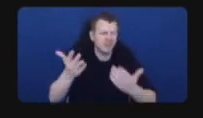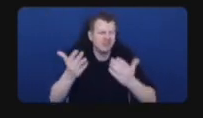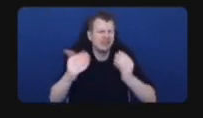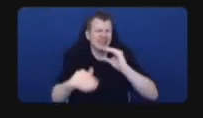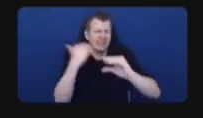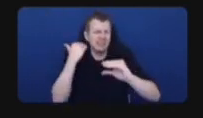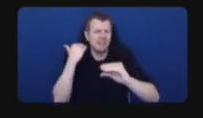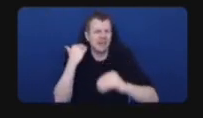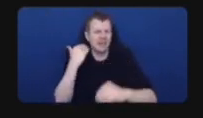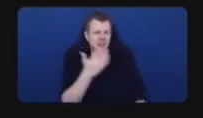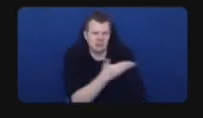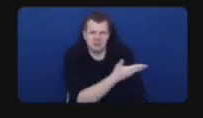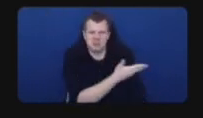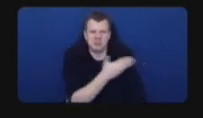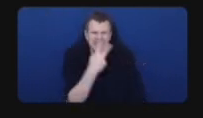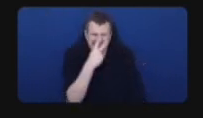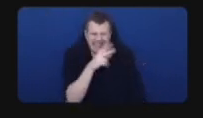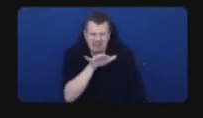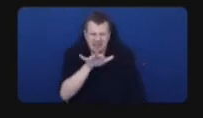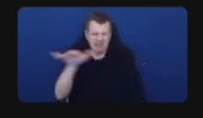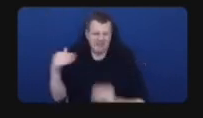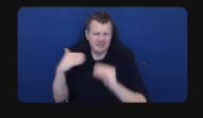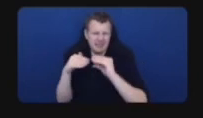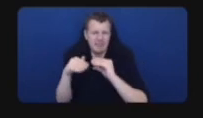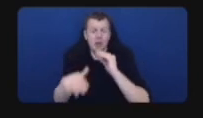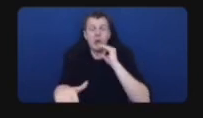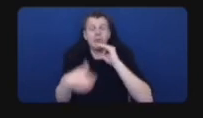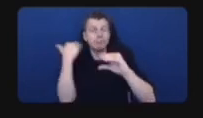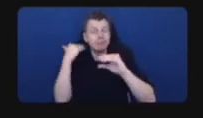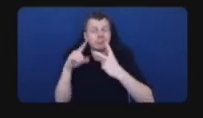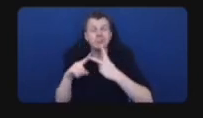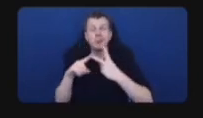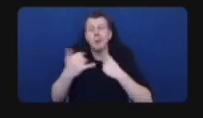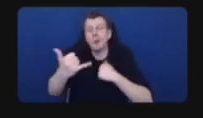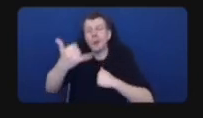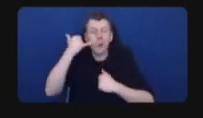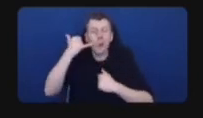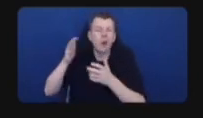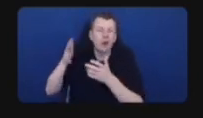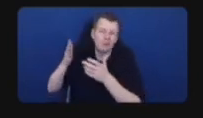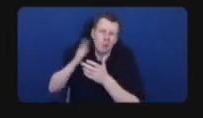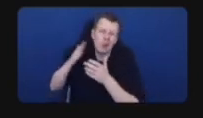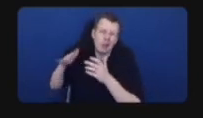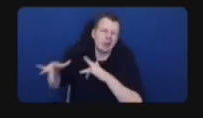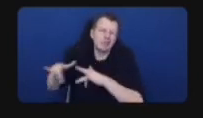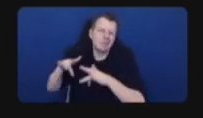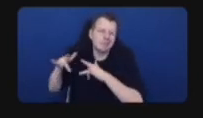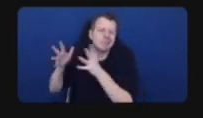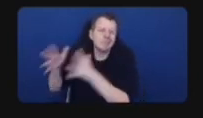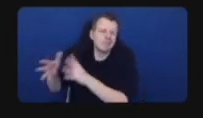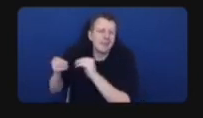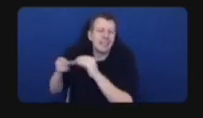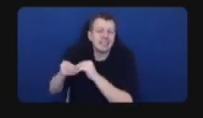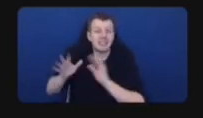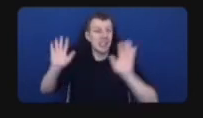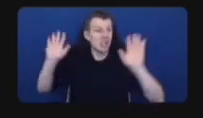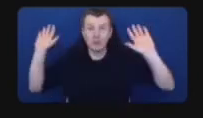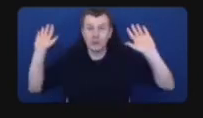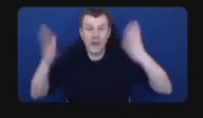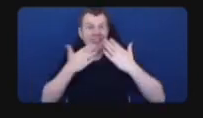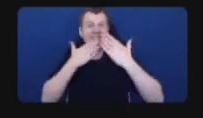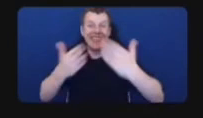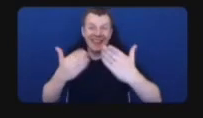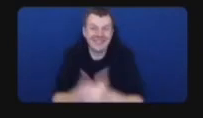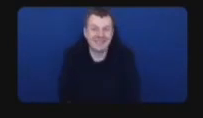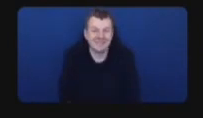如果有什么问题的话，有什么建议的话，可以给我们发电子邮件或者打电话给我们，电话号码在底下。非常